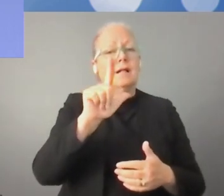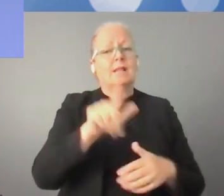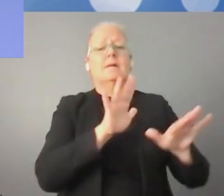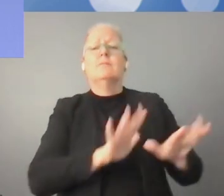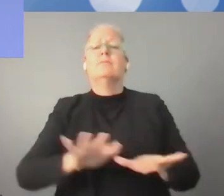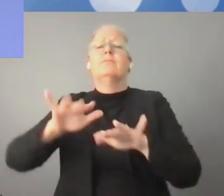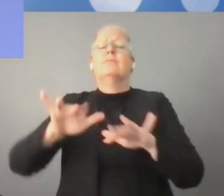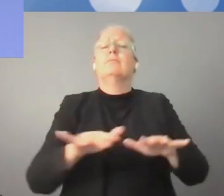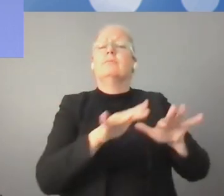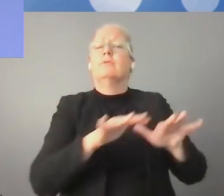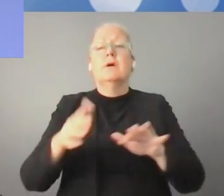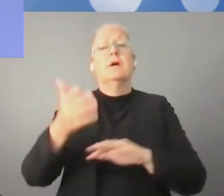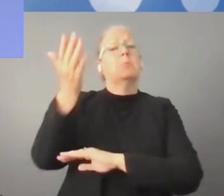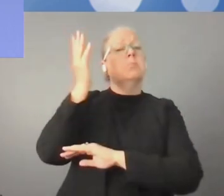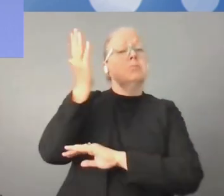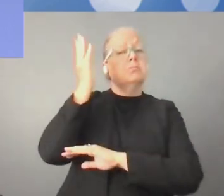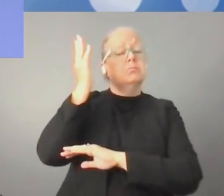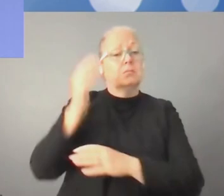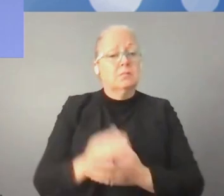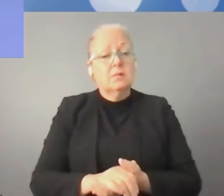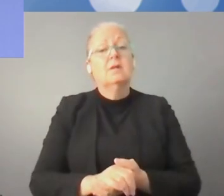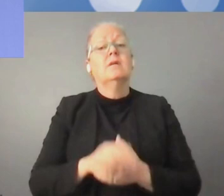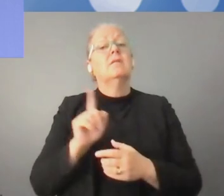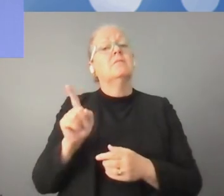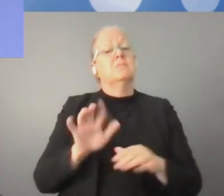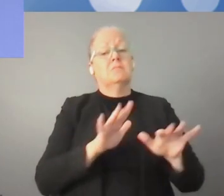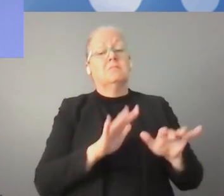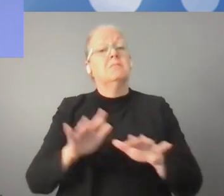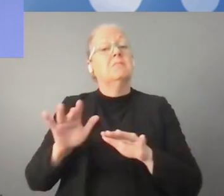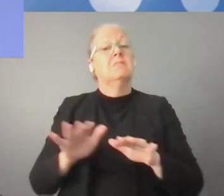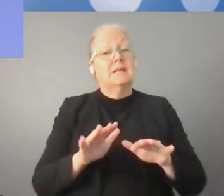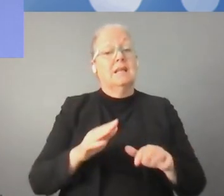者向大家演奏，这是一个